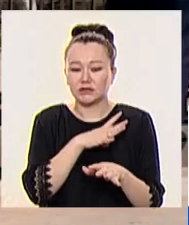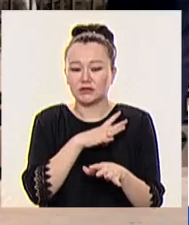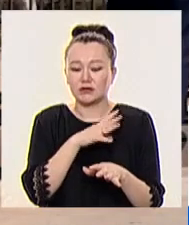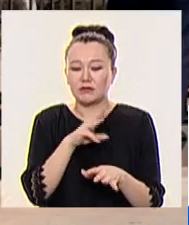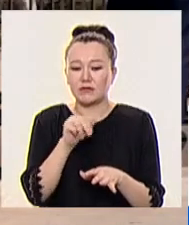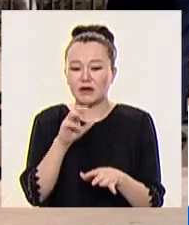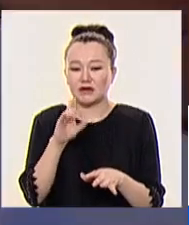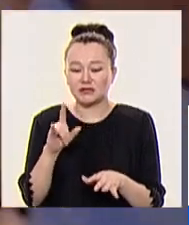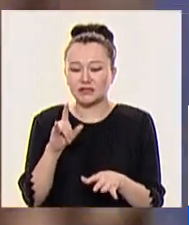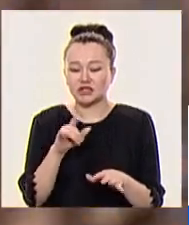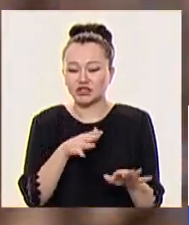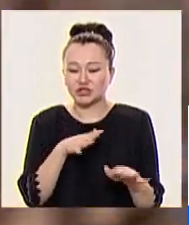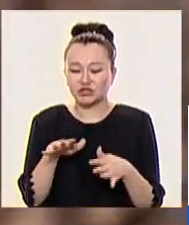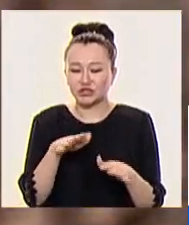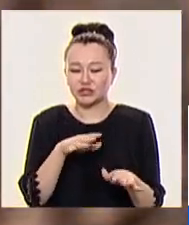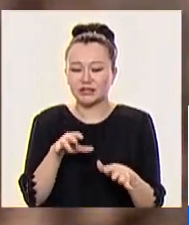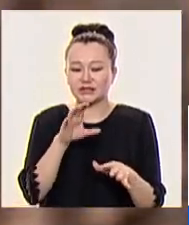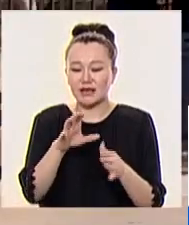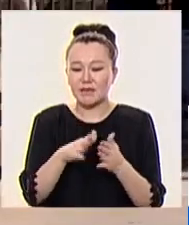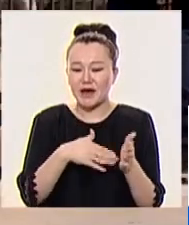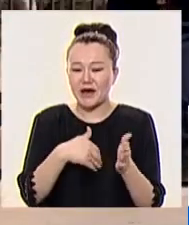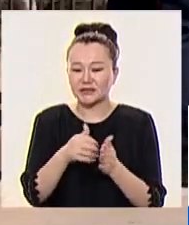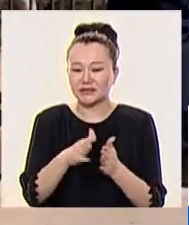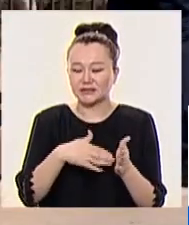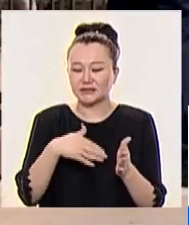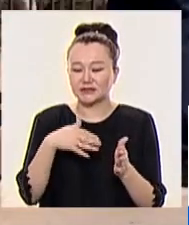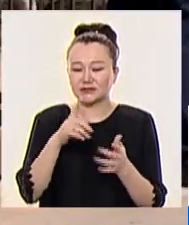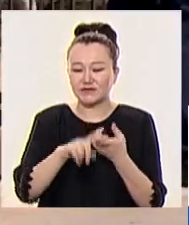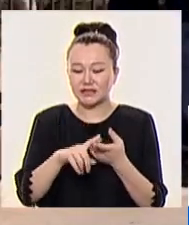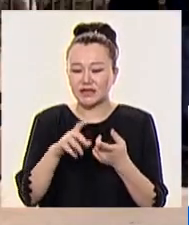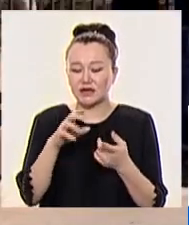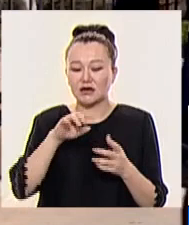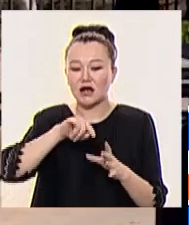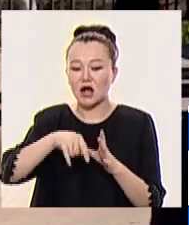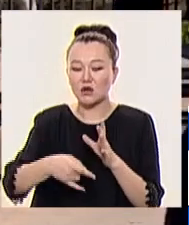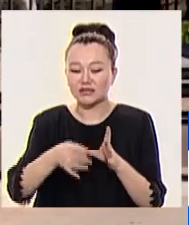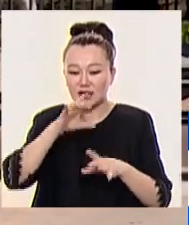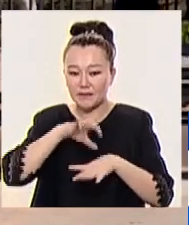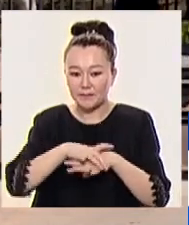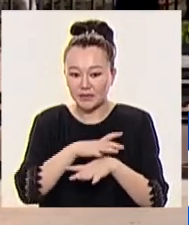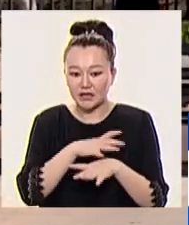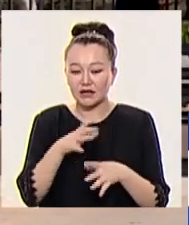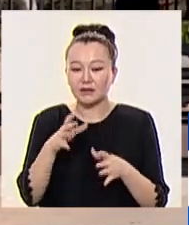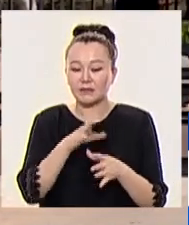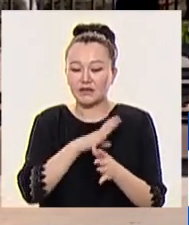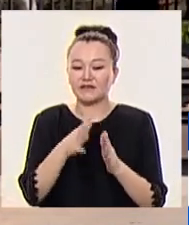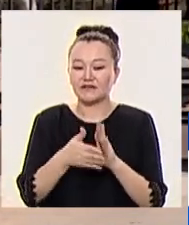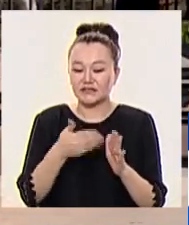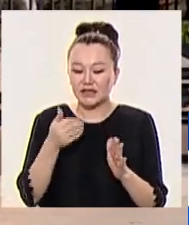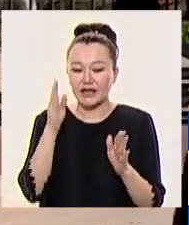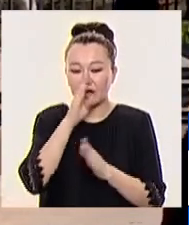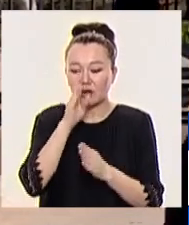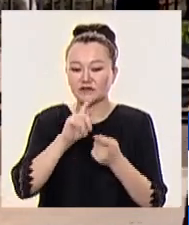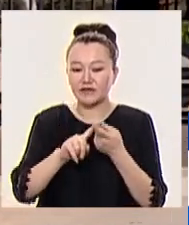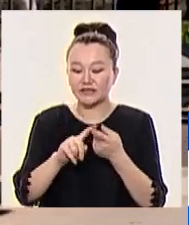массы жидкой с маслянистым оттенком. На место обнаружения колодца были вызваны представители экологии,